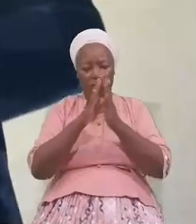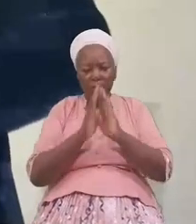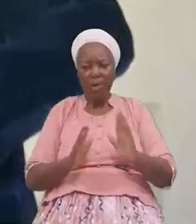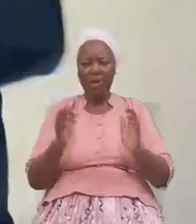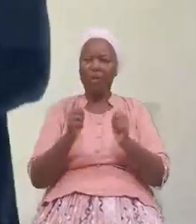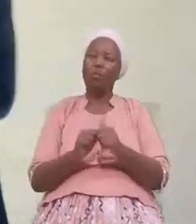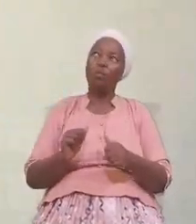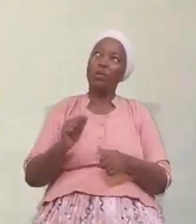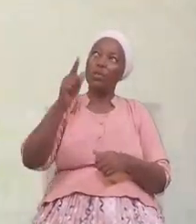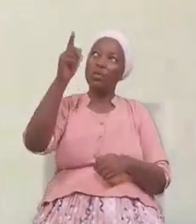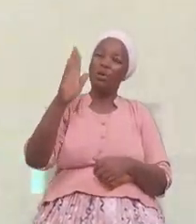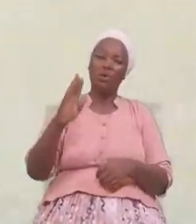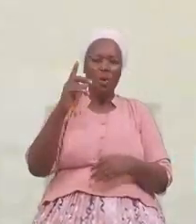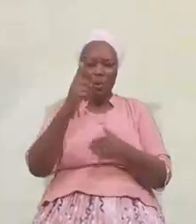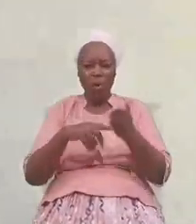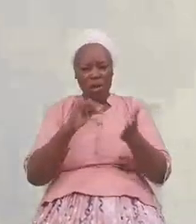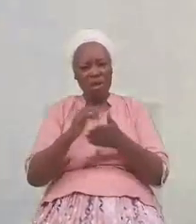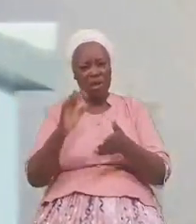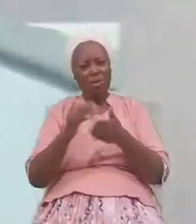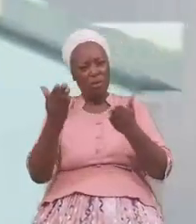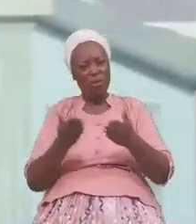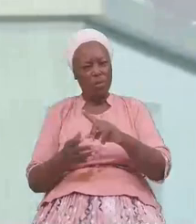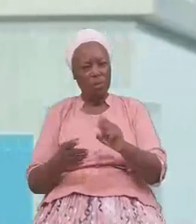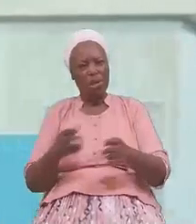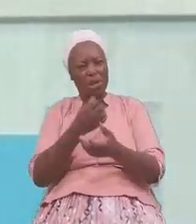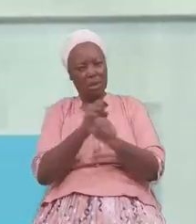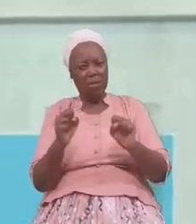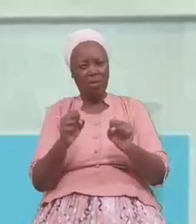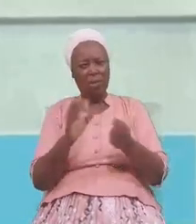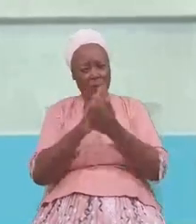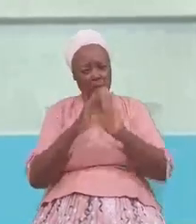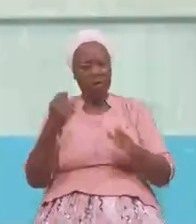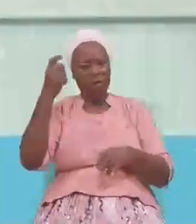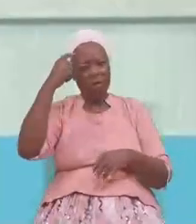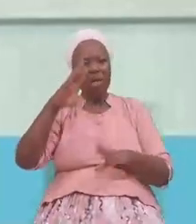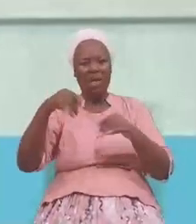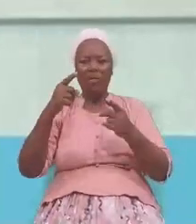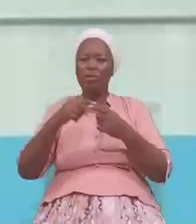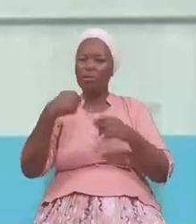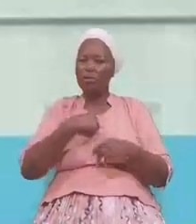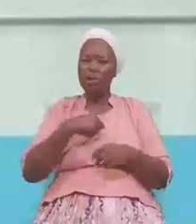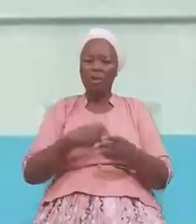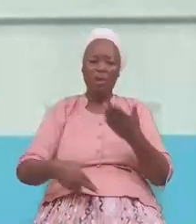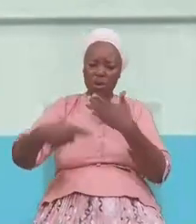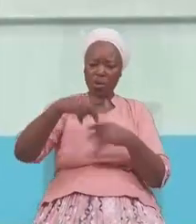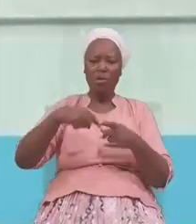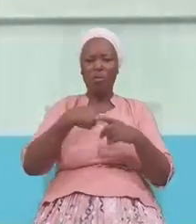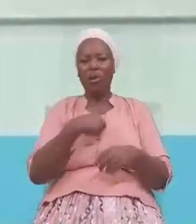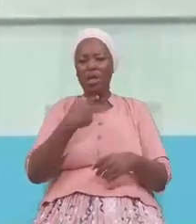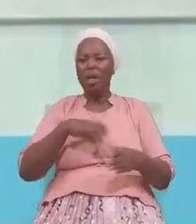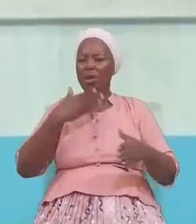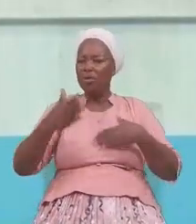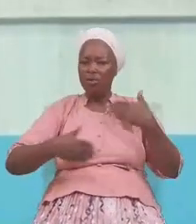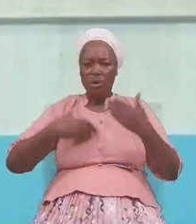veux-tu? Je salue la paix du cœur. Donne-les-moi, restaure-moi la joie de ton